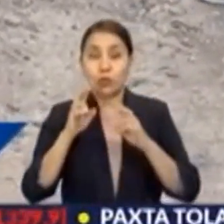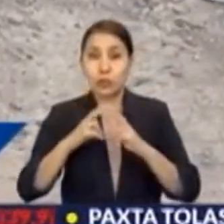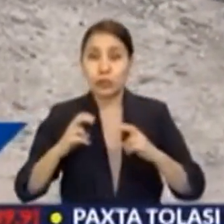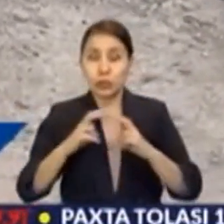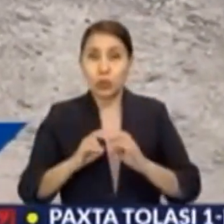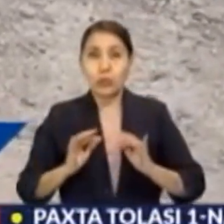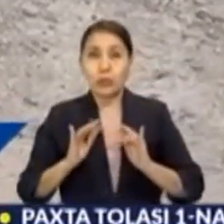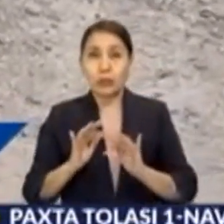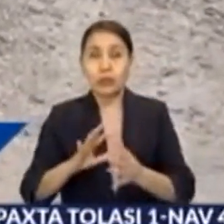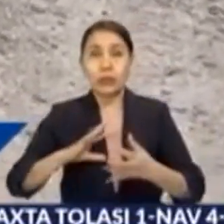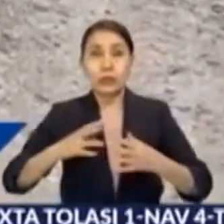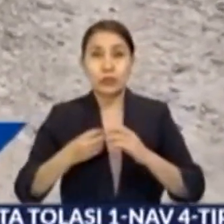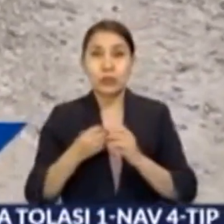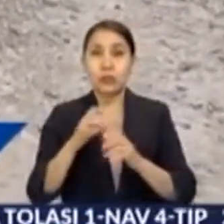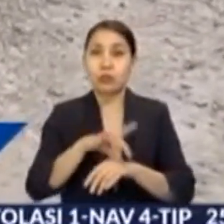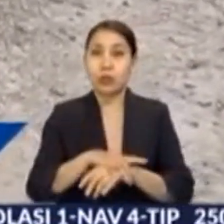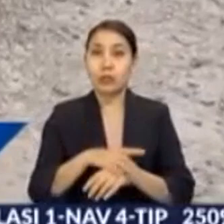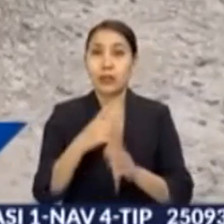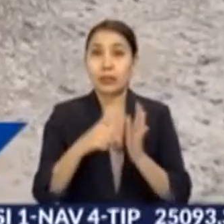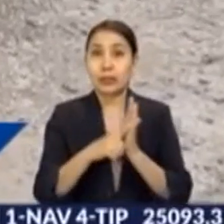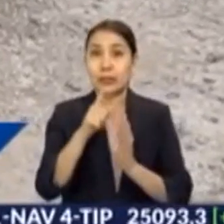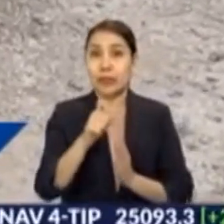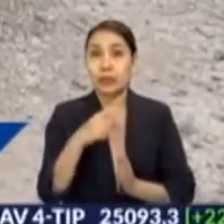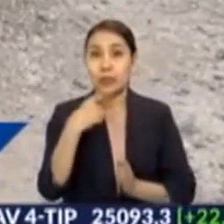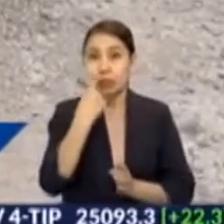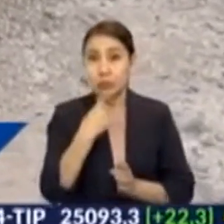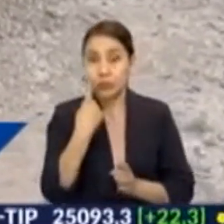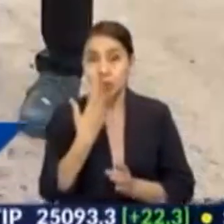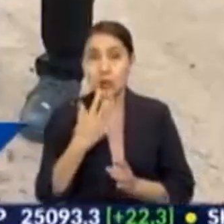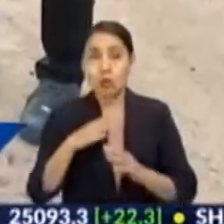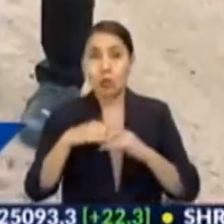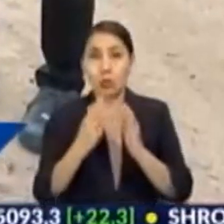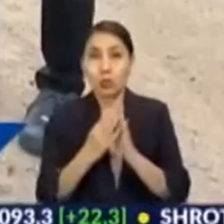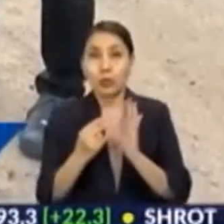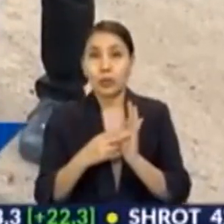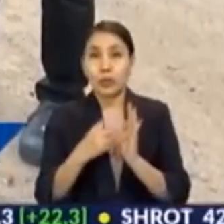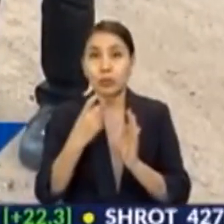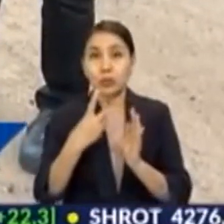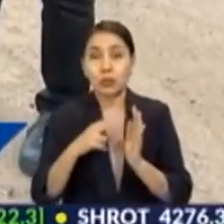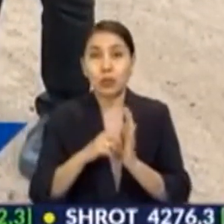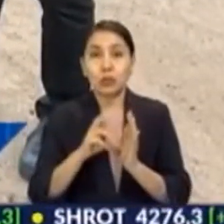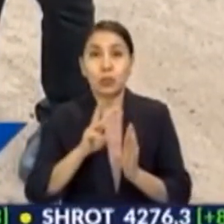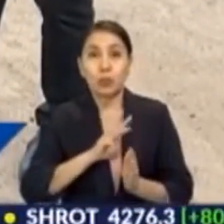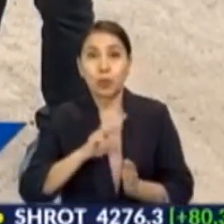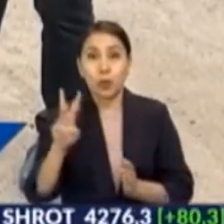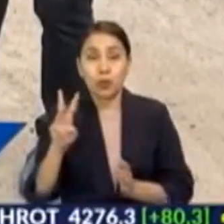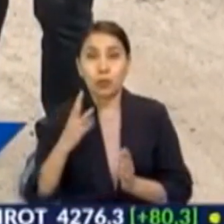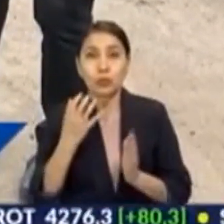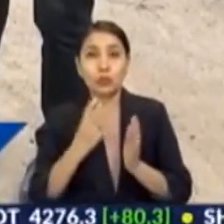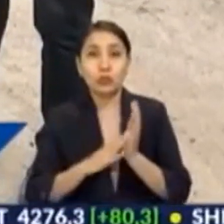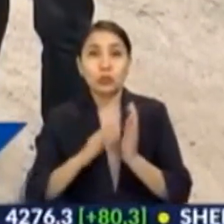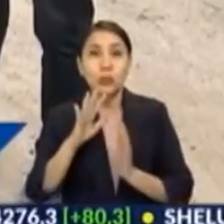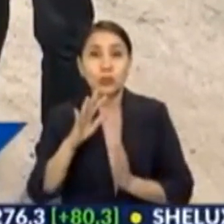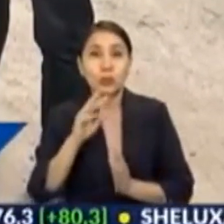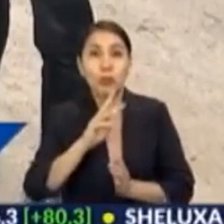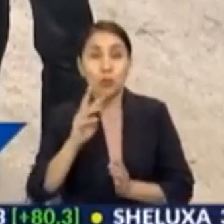qidiruv tadbirlari natijasida ushlangan 7 nafar shaxsdan umumiy narxi 126 million 595 ming so'mlik